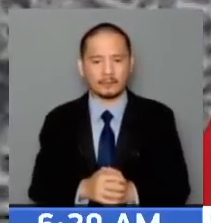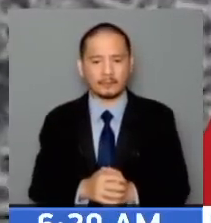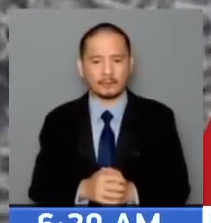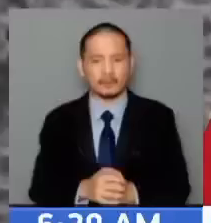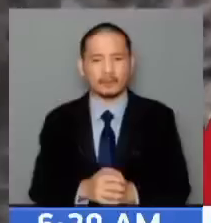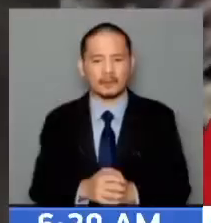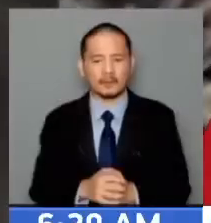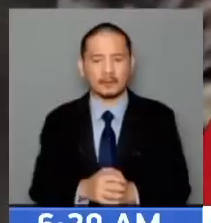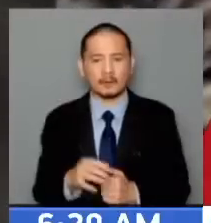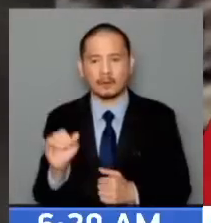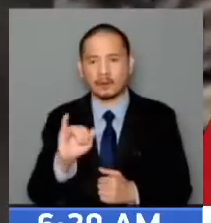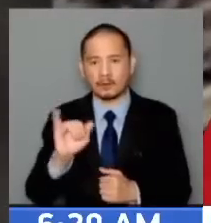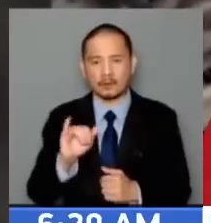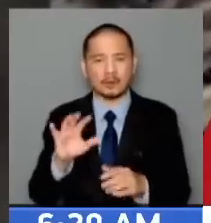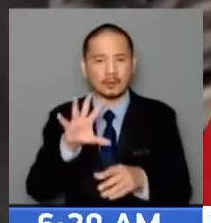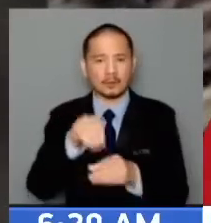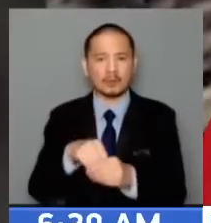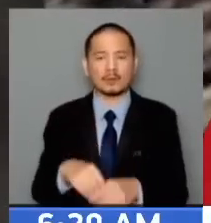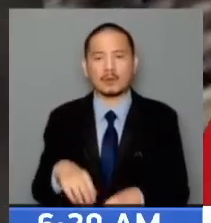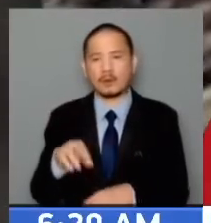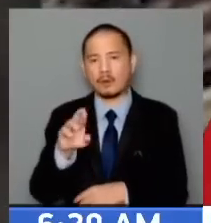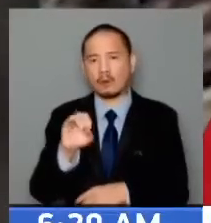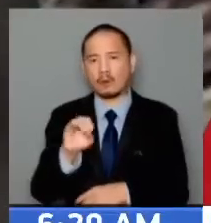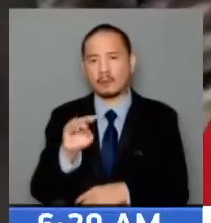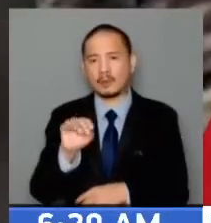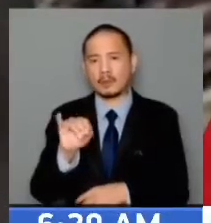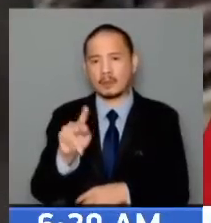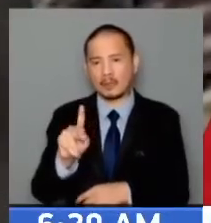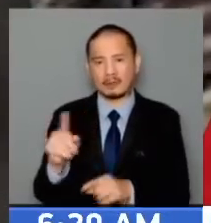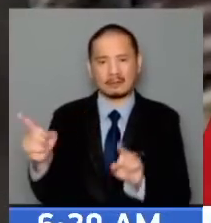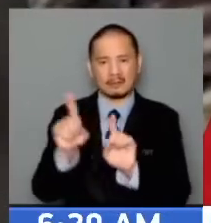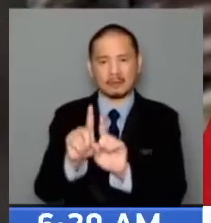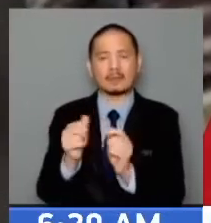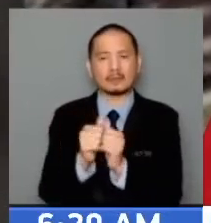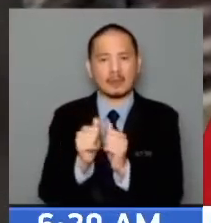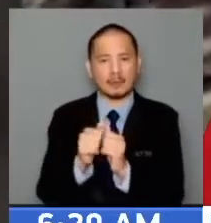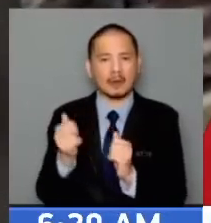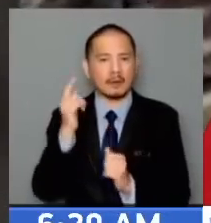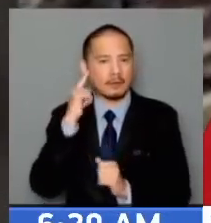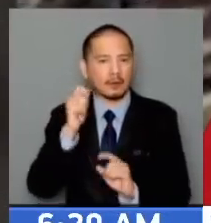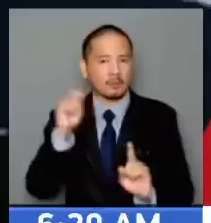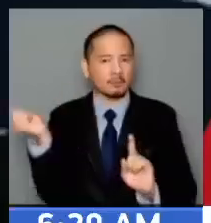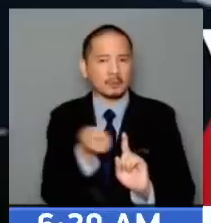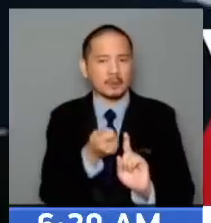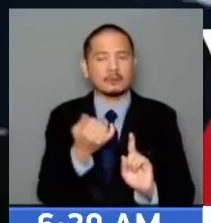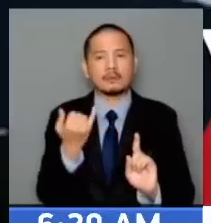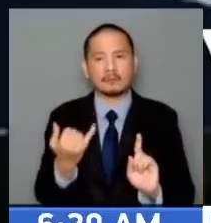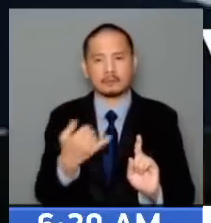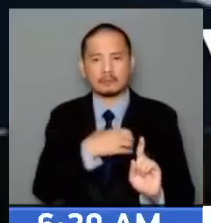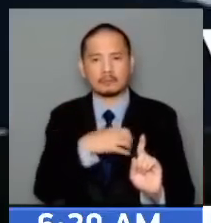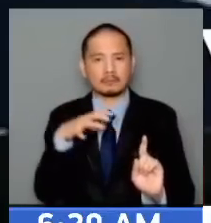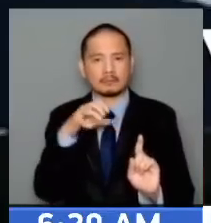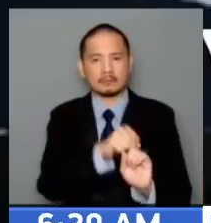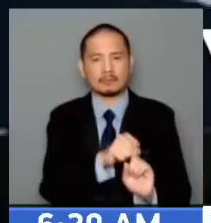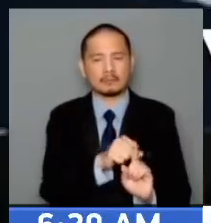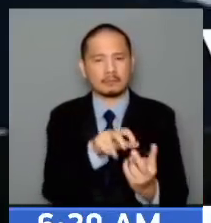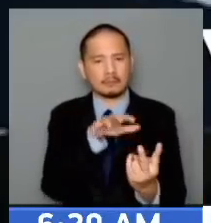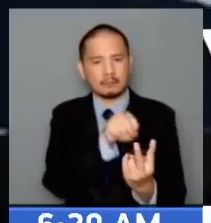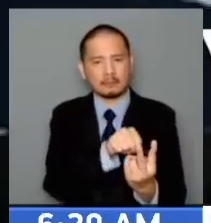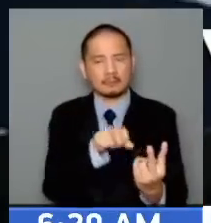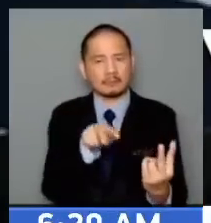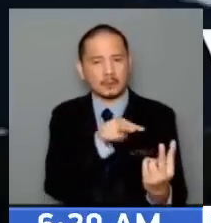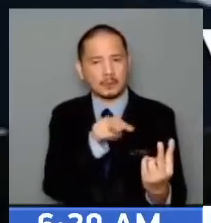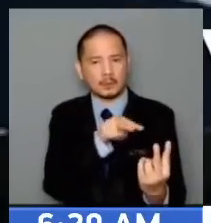18 anyos, na kanyang kasama sa ginawang krimen kaya hinuli rin ito ng mga otoridad. We are still conducting